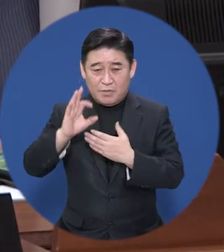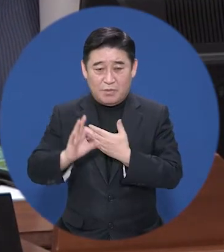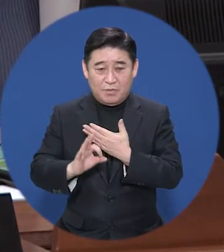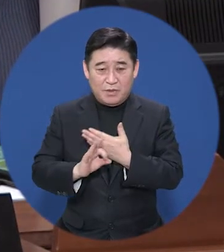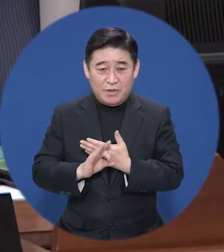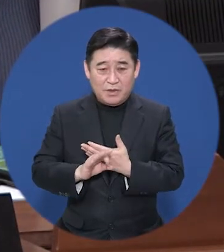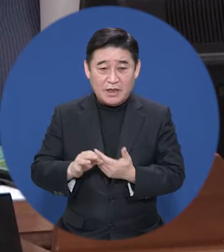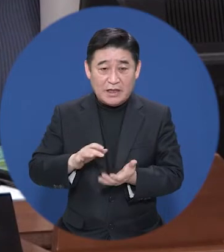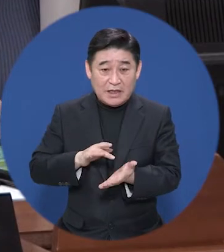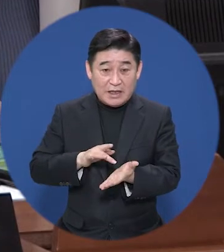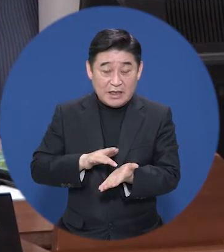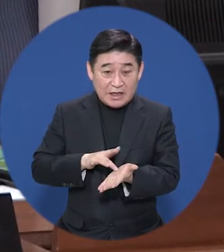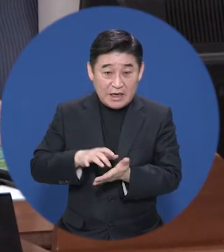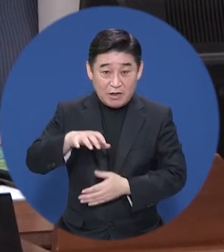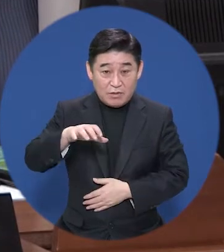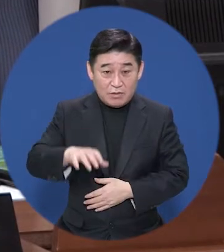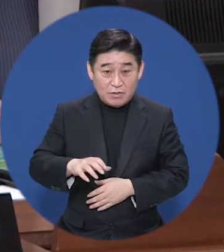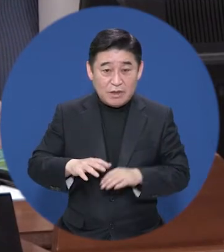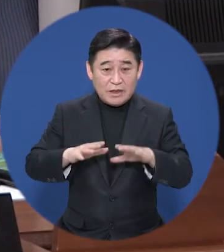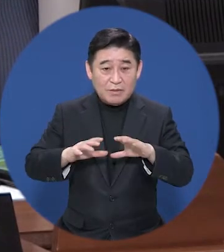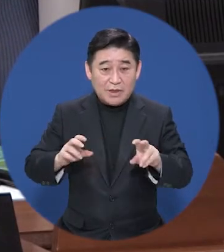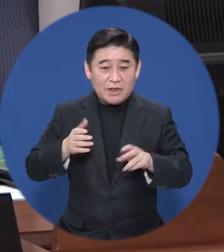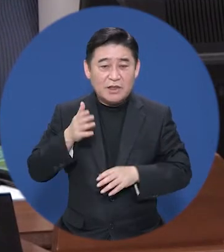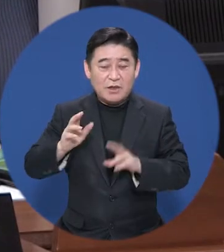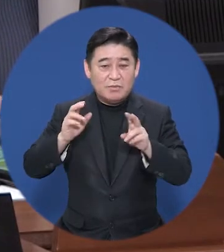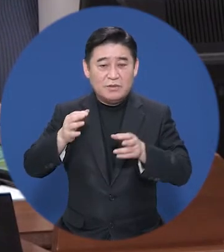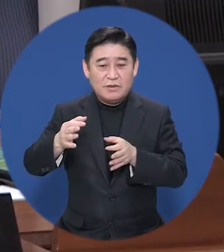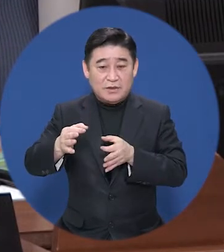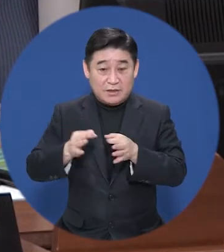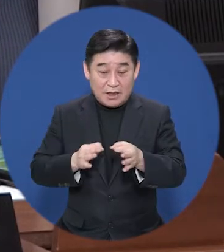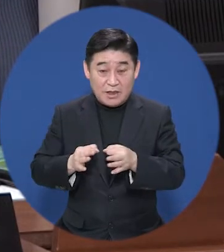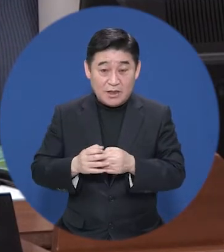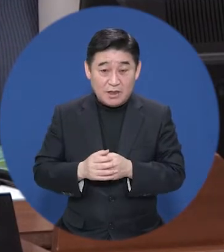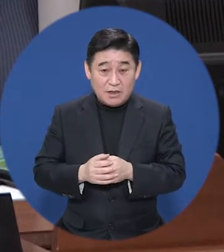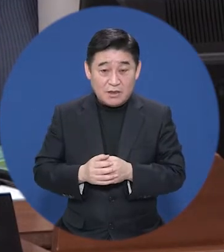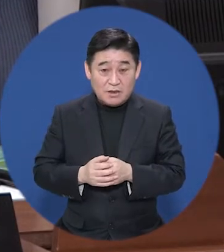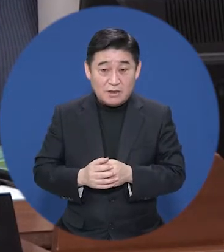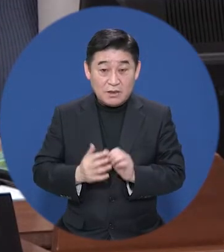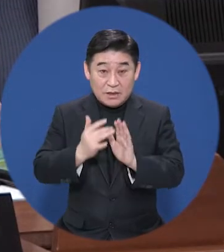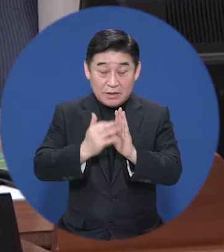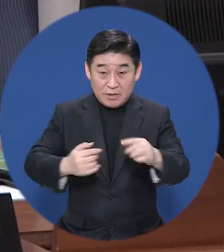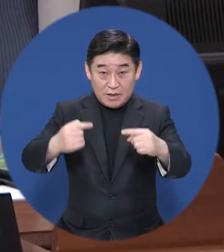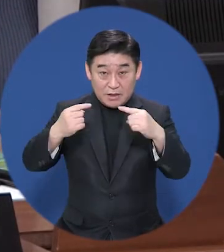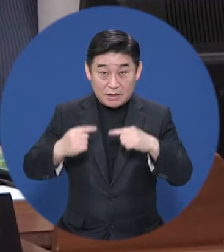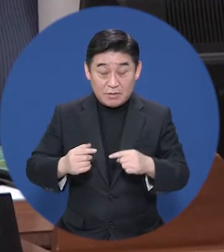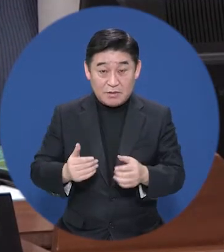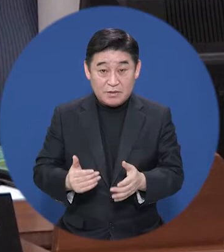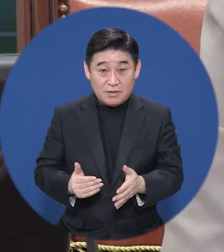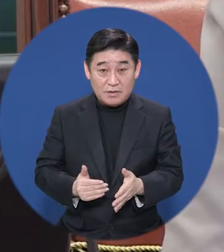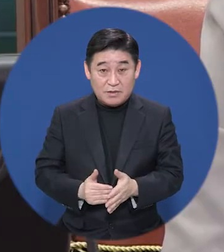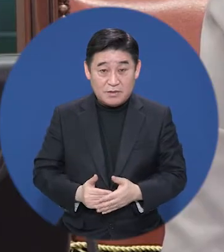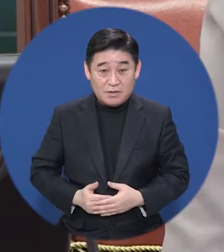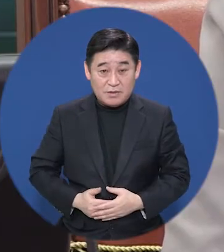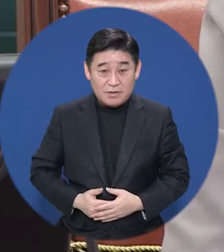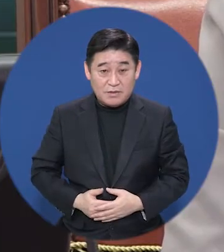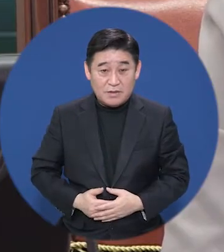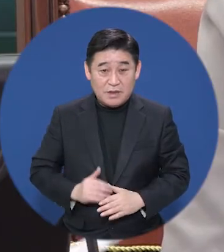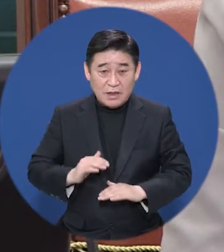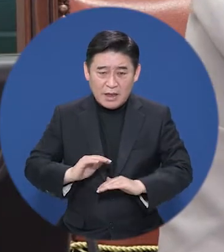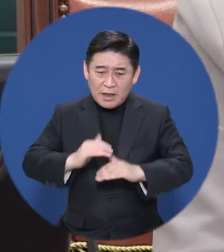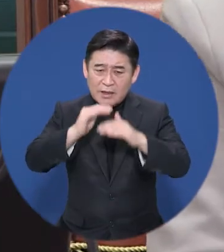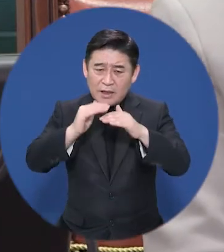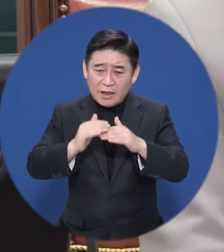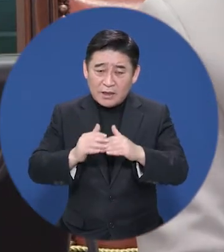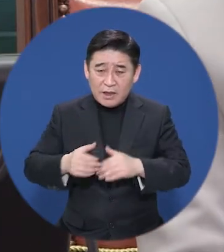보면 자, 약국, 마사지 전문샵 이런 데도 다 입찰 참여를 했어요.